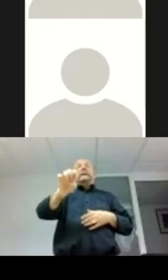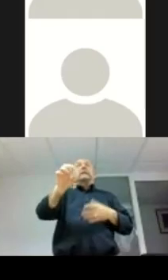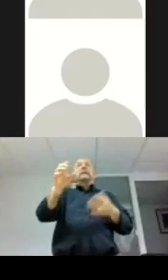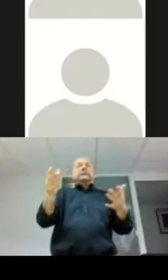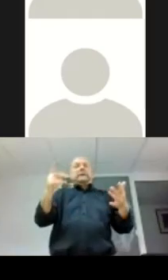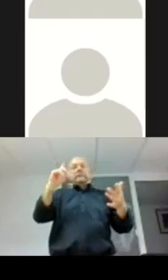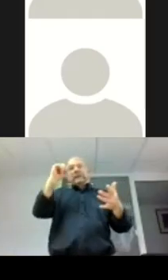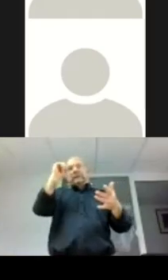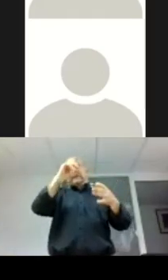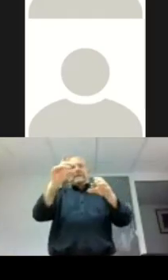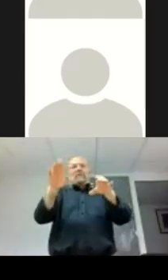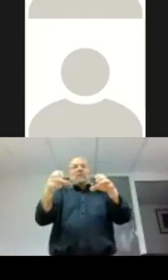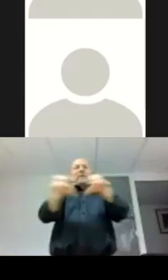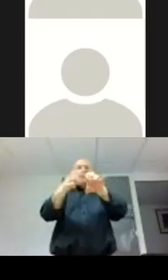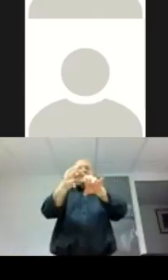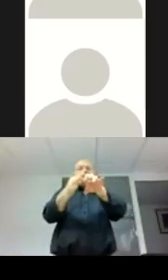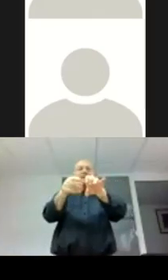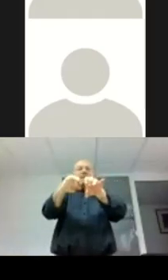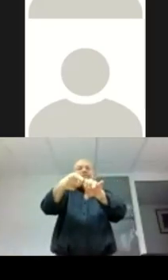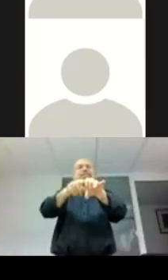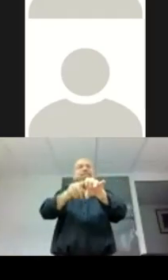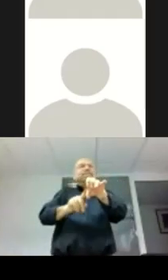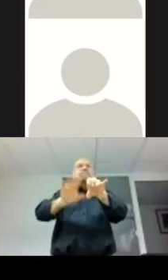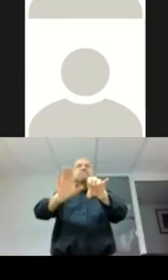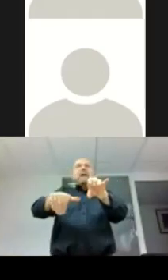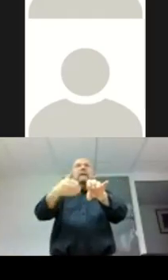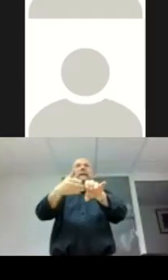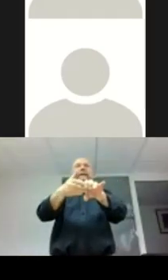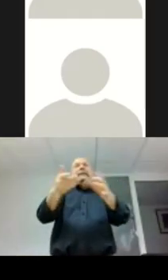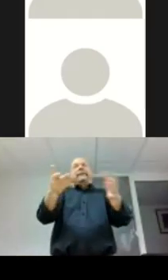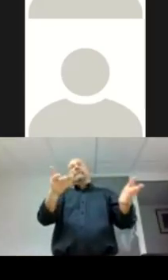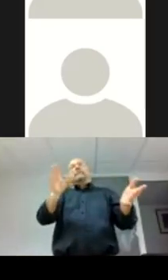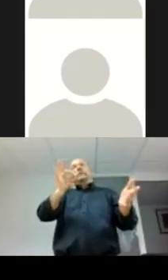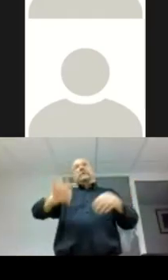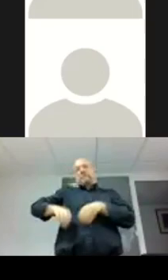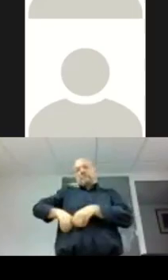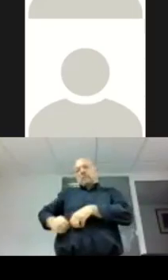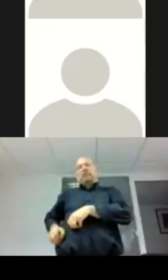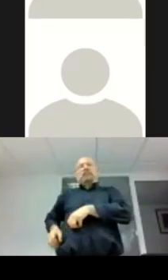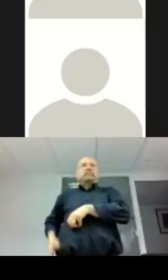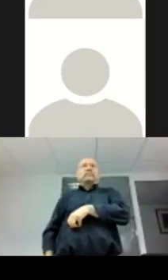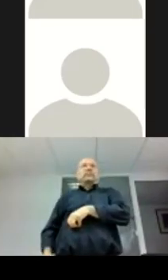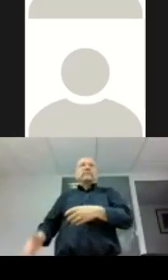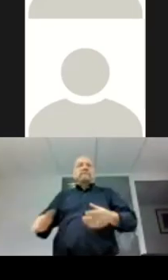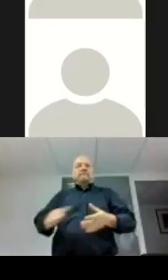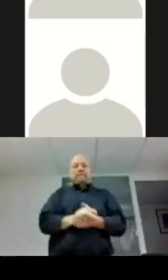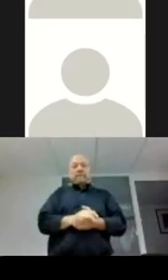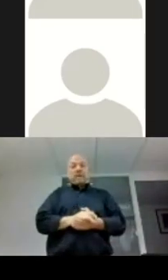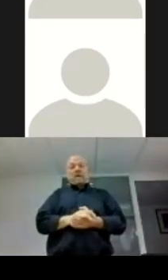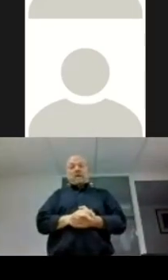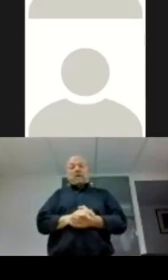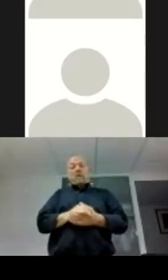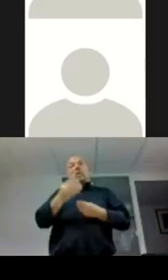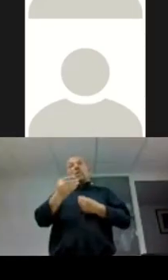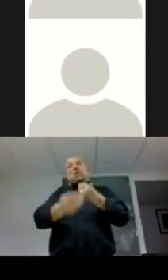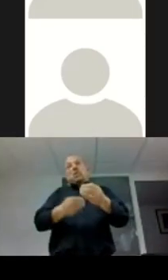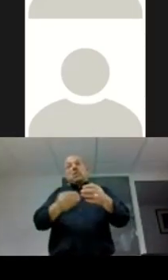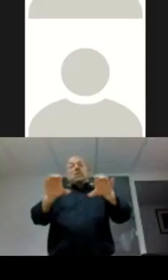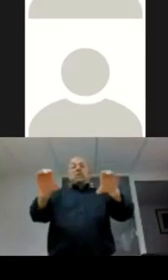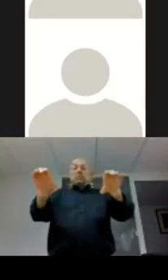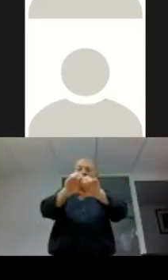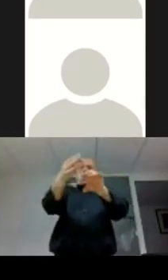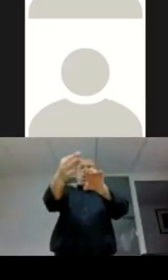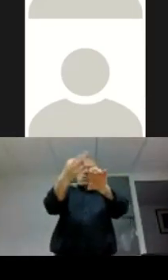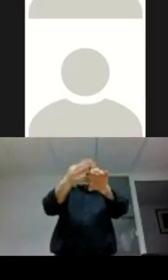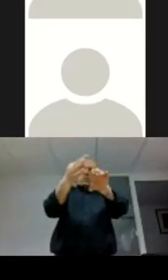pris à forte dose, qui peuvent entraîner une difficulté de cicatrisation. La dernière situation, ça peut être